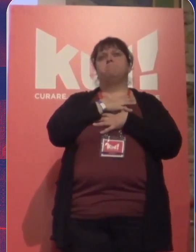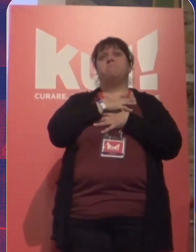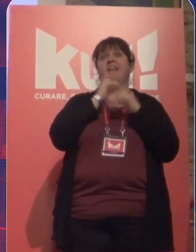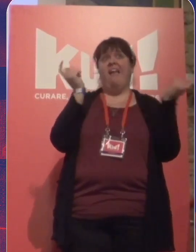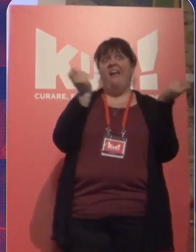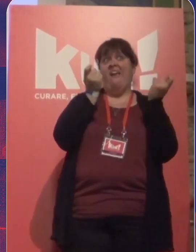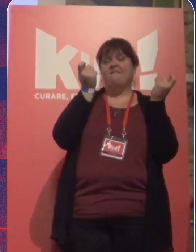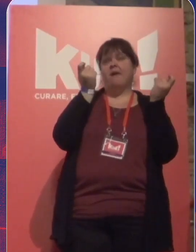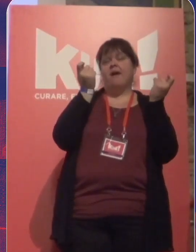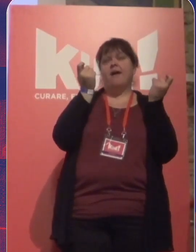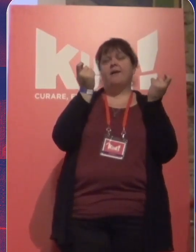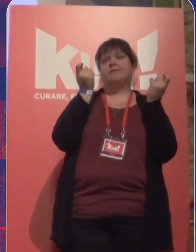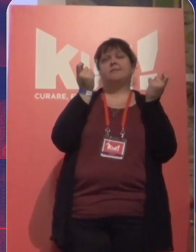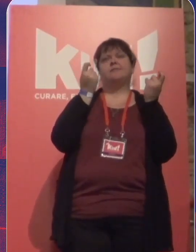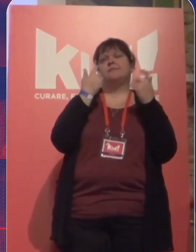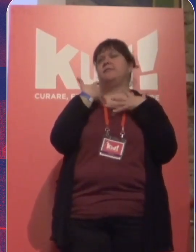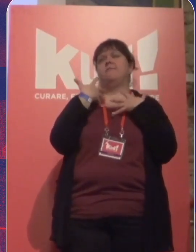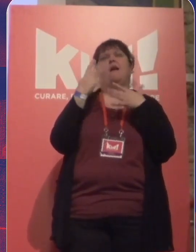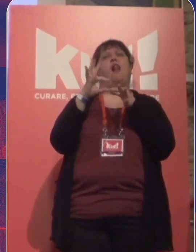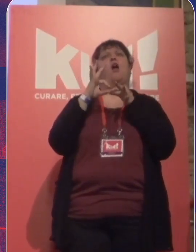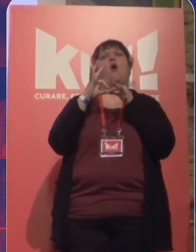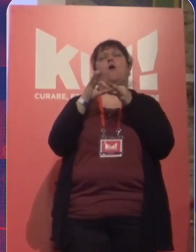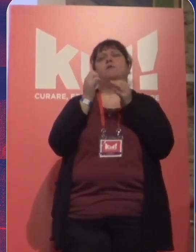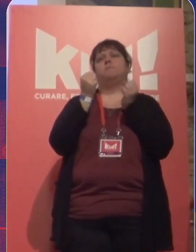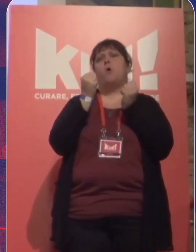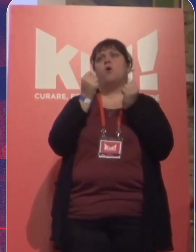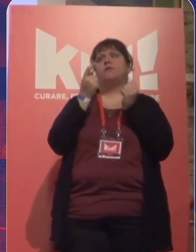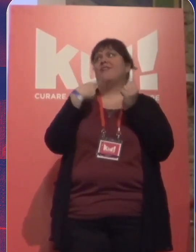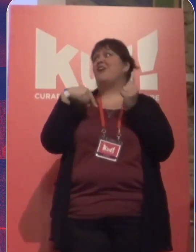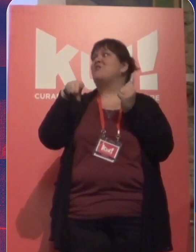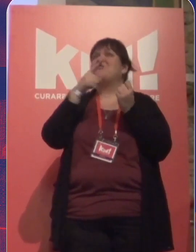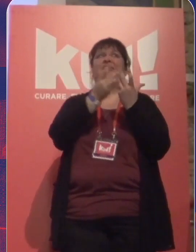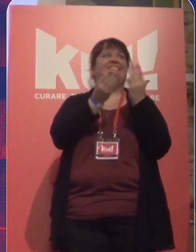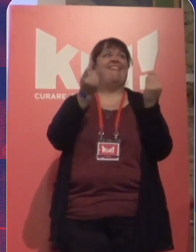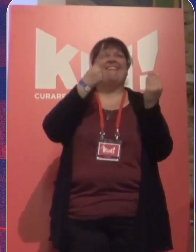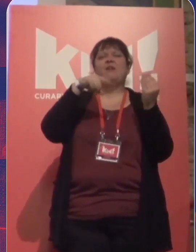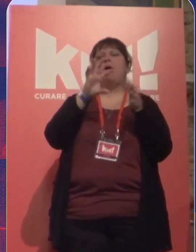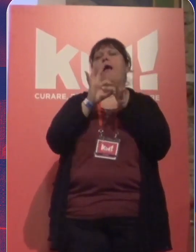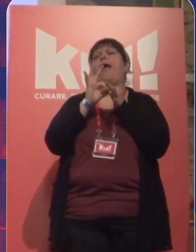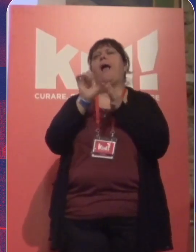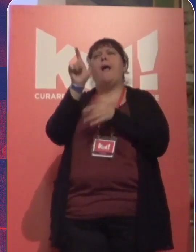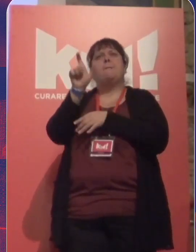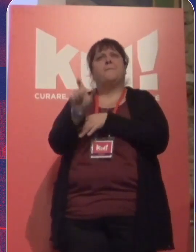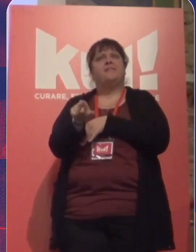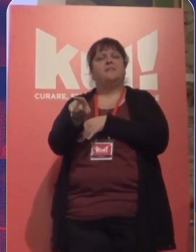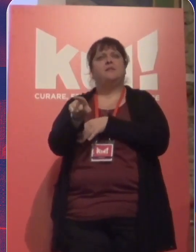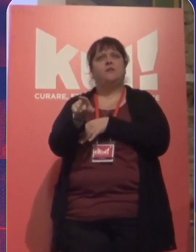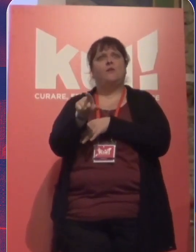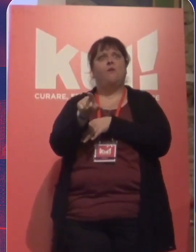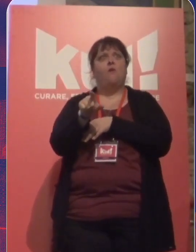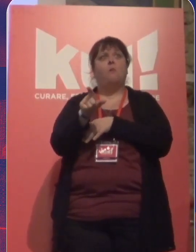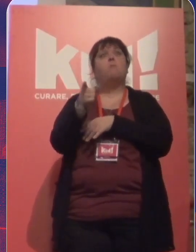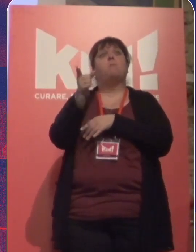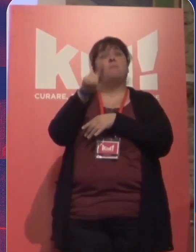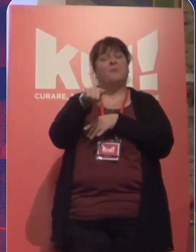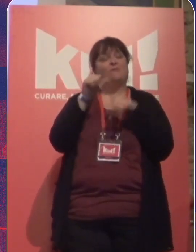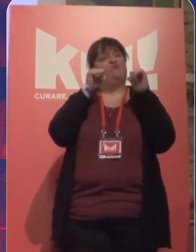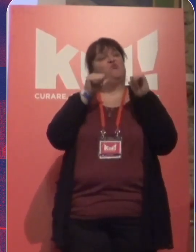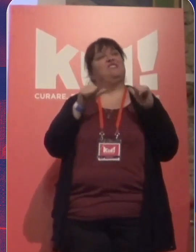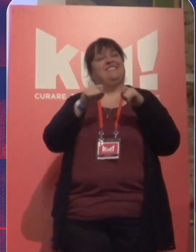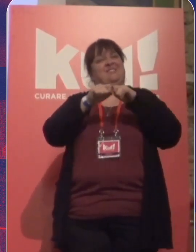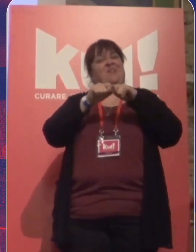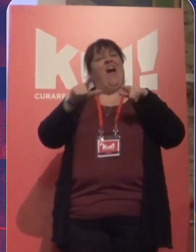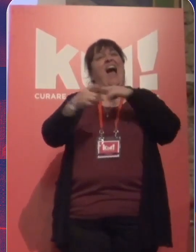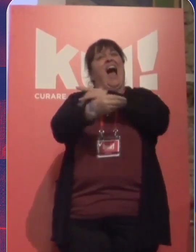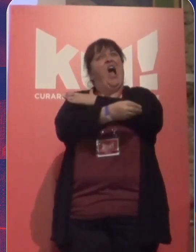amico di molti di noi e grande anconetano grande poeta